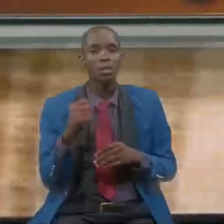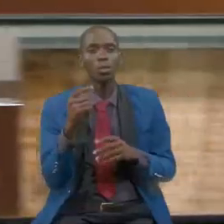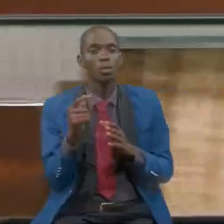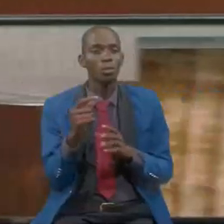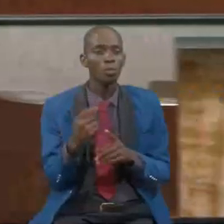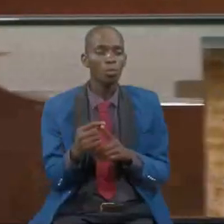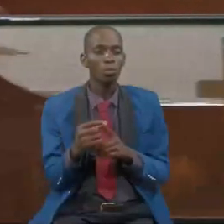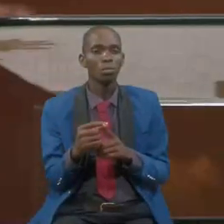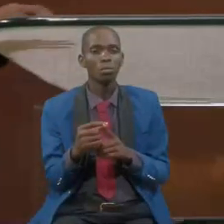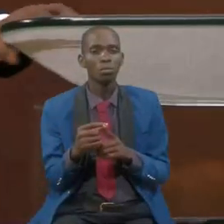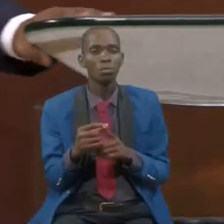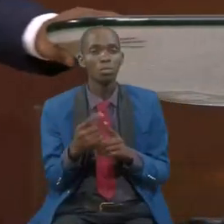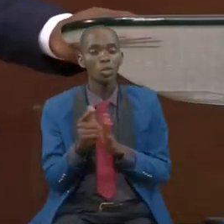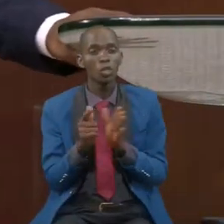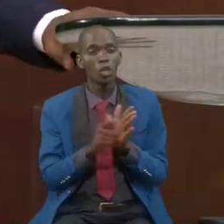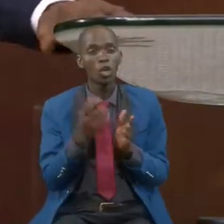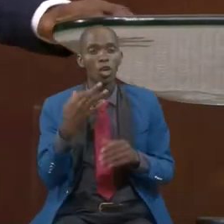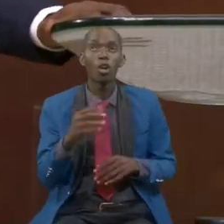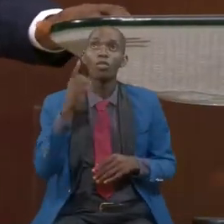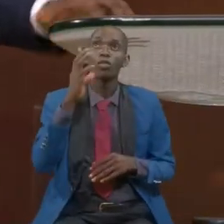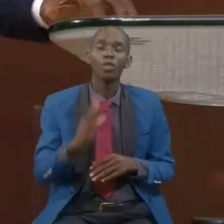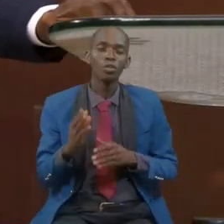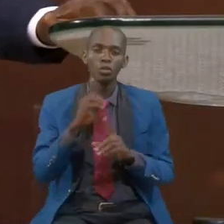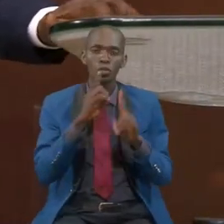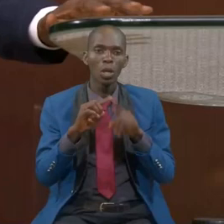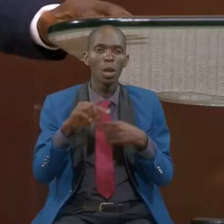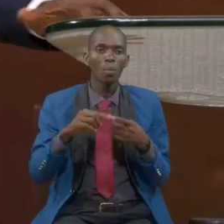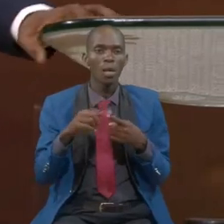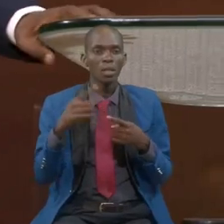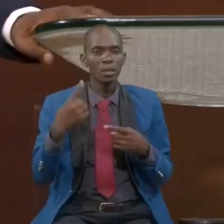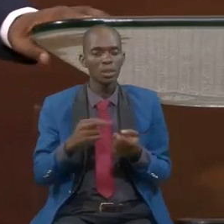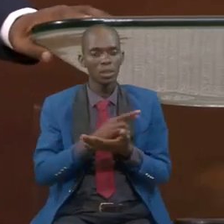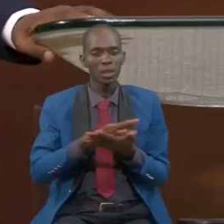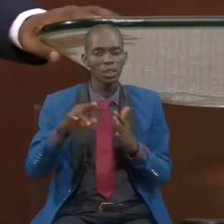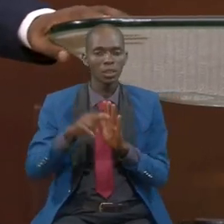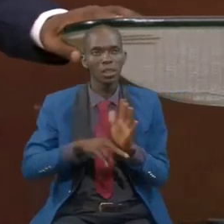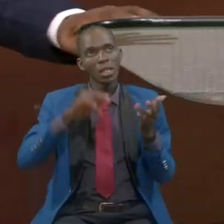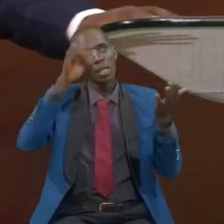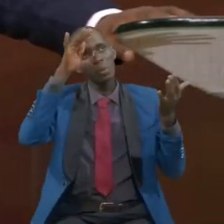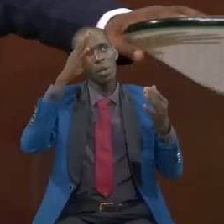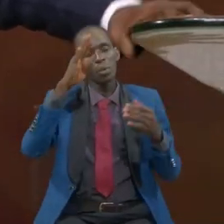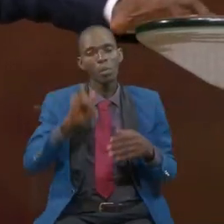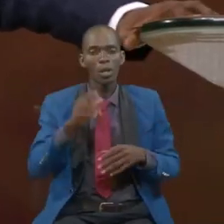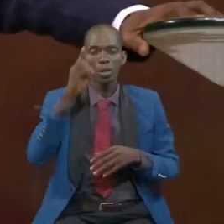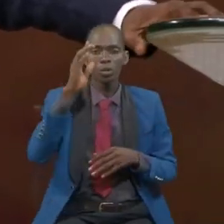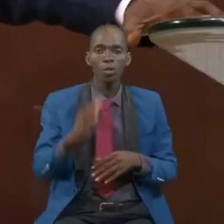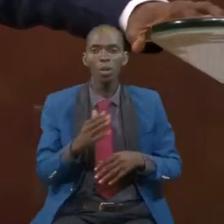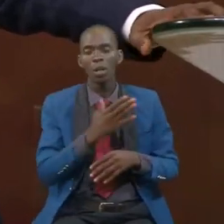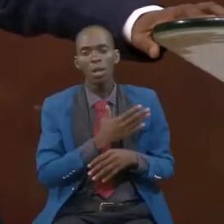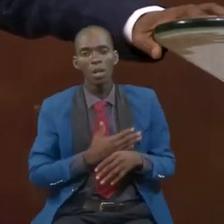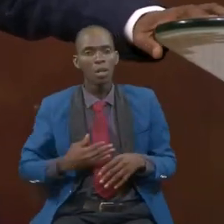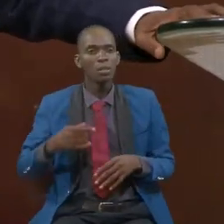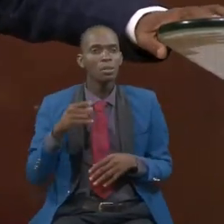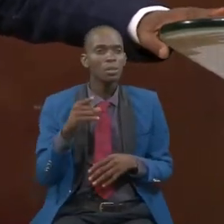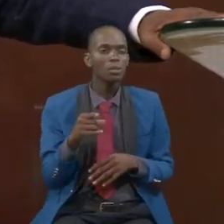proclamer la justice de Dieu la justice escomtée espérée par Dieu attendu par